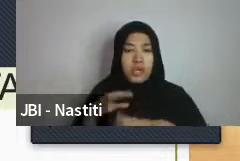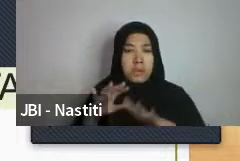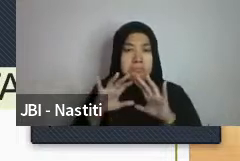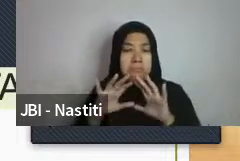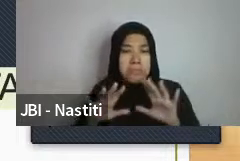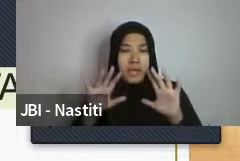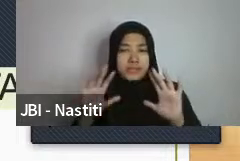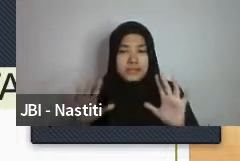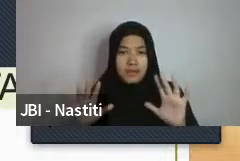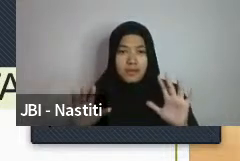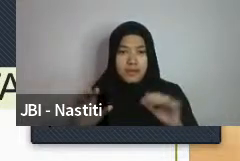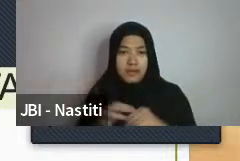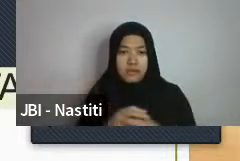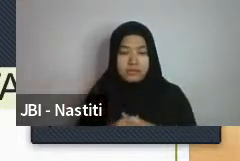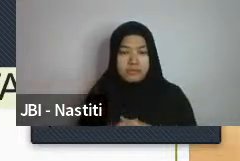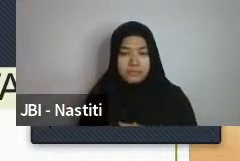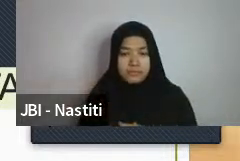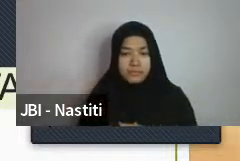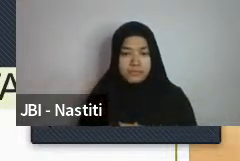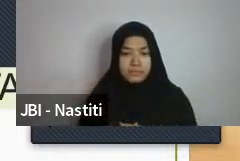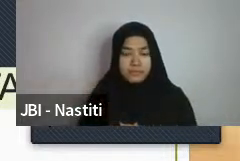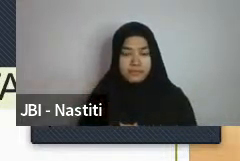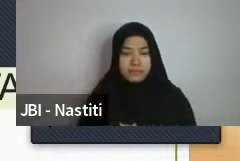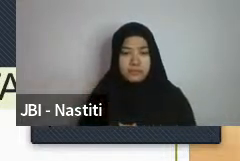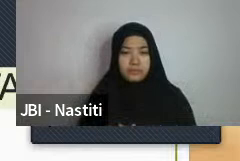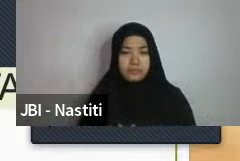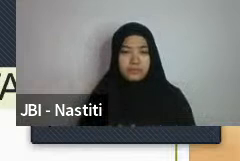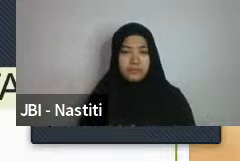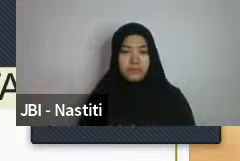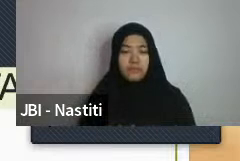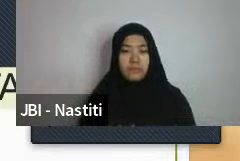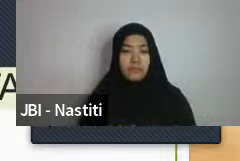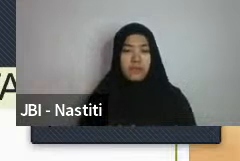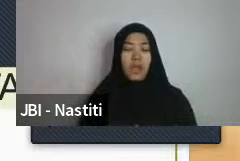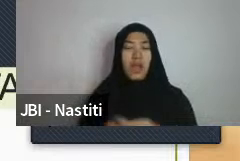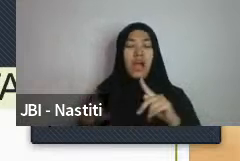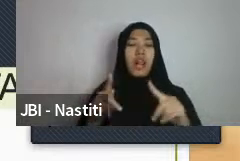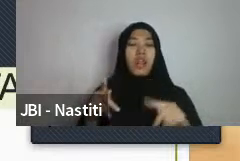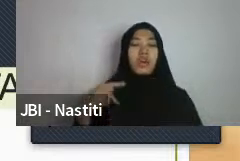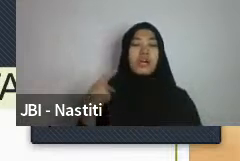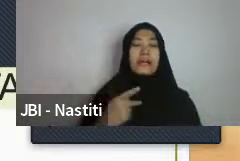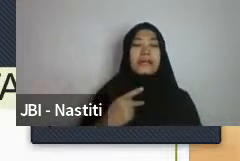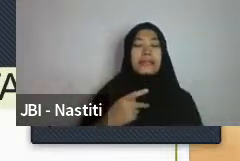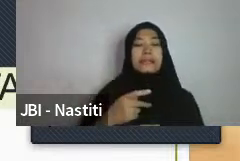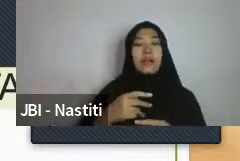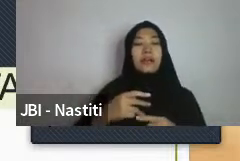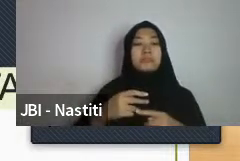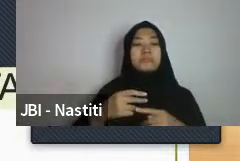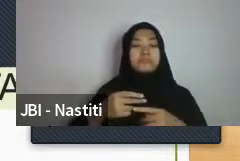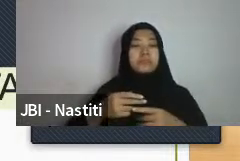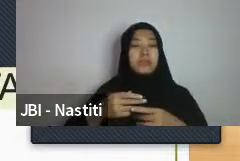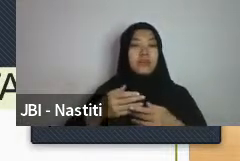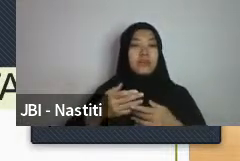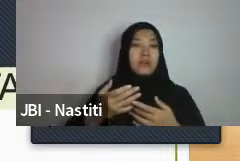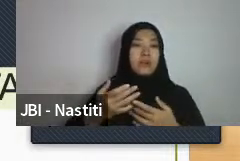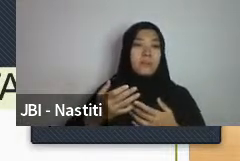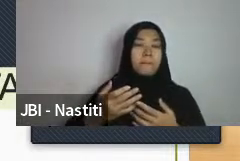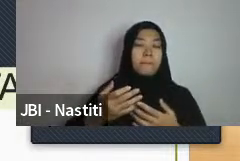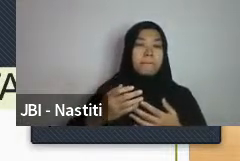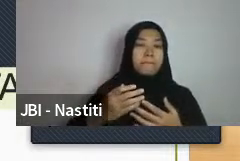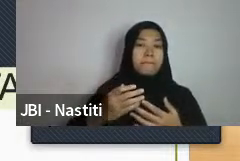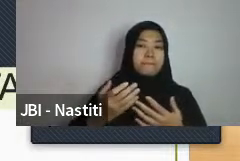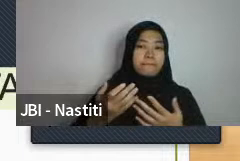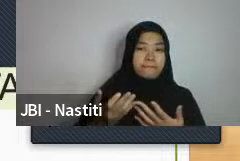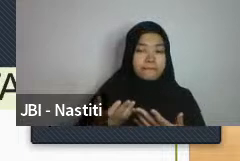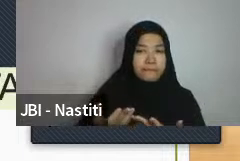penanganannya, intervensinya itu berbasis komunitas, itu akan sangat membantu ya semua pasien, dan ini